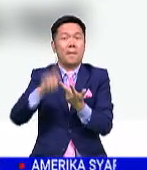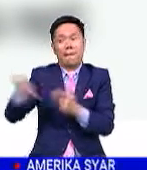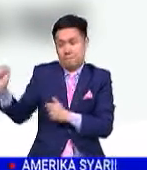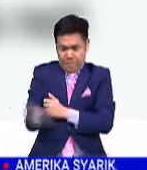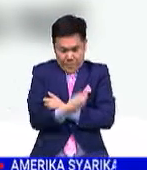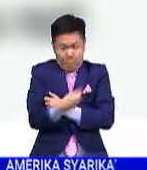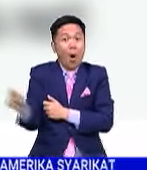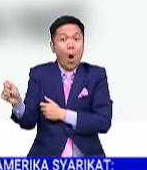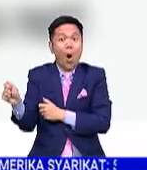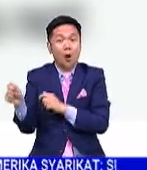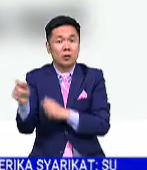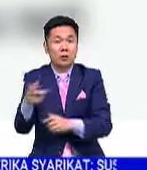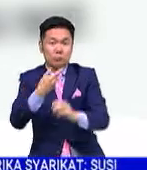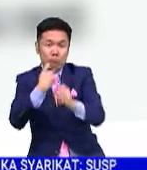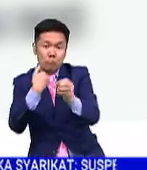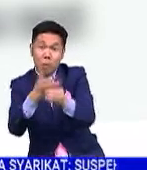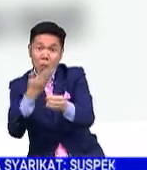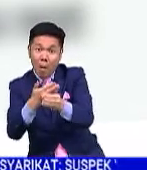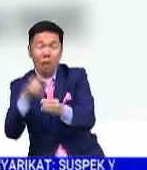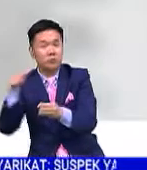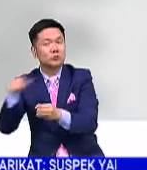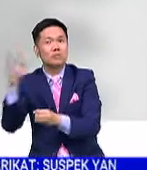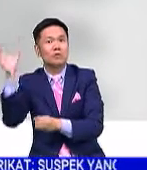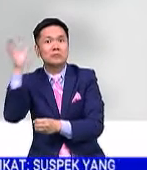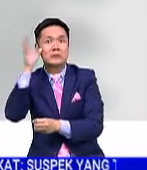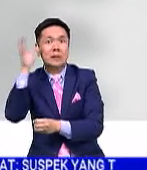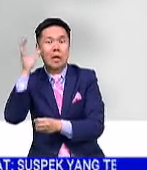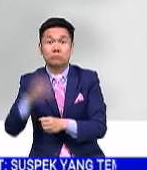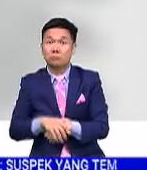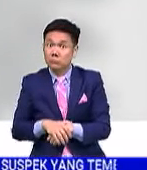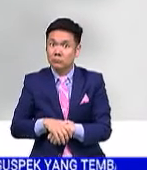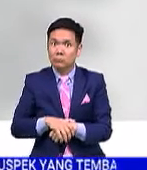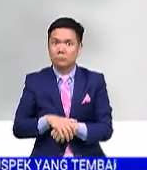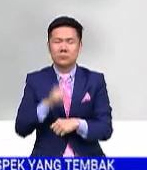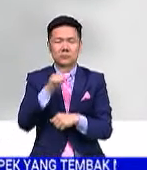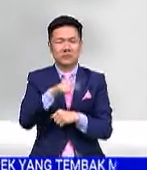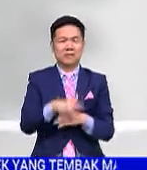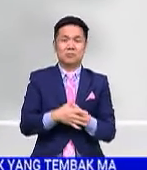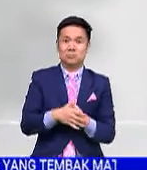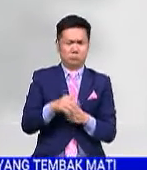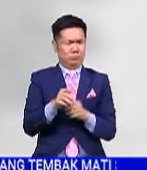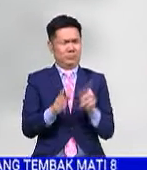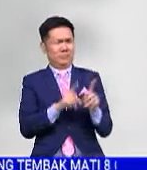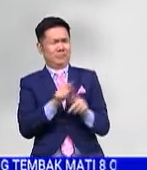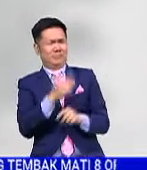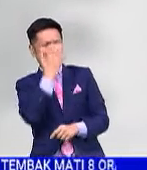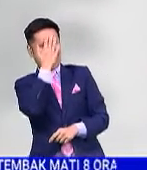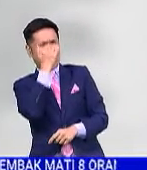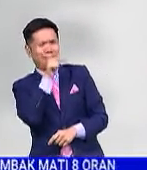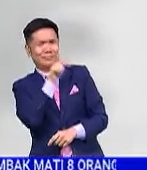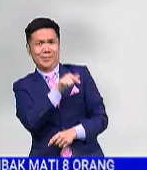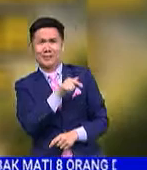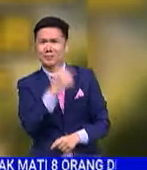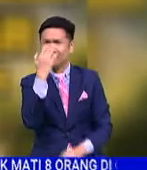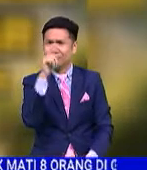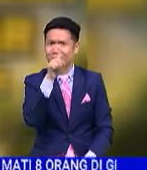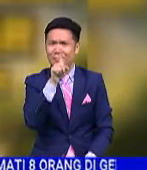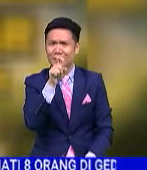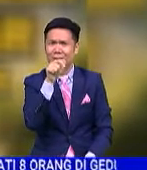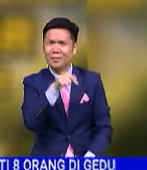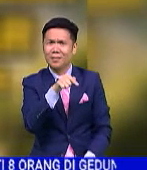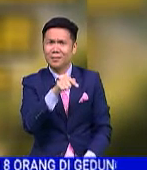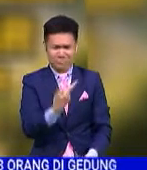populer hanya untuk kaum channel tidak kanvas sekolah berkenaan turut kecam pengguna media sosial yang rata-ratanya mempersoalkan